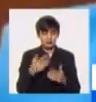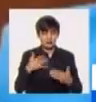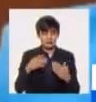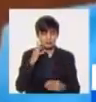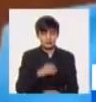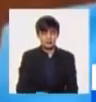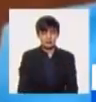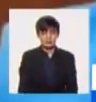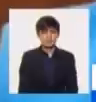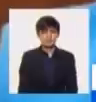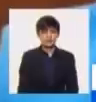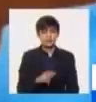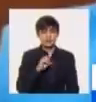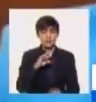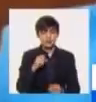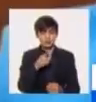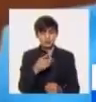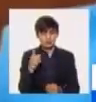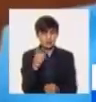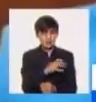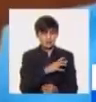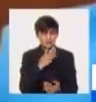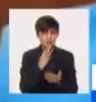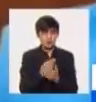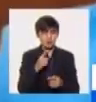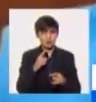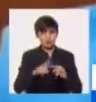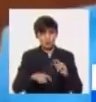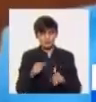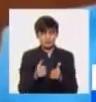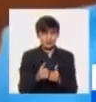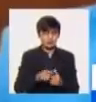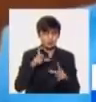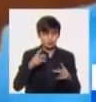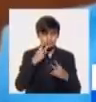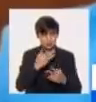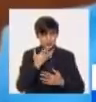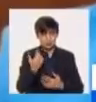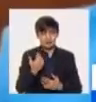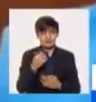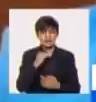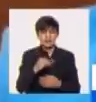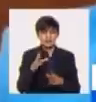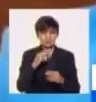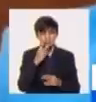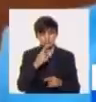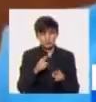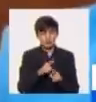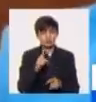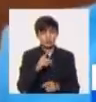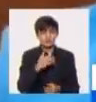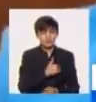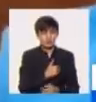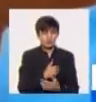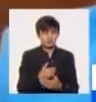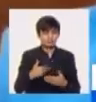Тамара Кустаевна, вы уже, наверное, несколько недель не видите своих родных. Как справляетесь с этим? Они наверняка смотрят сейчас наш эфир. Что бы вы хотели